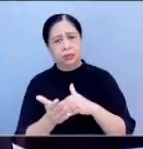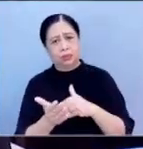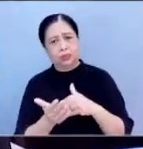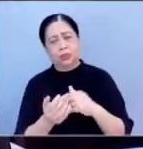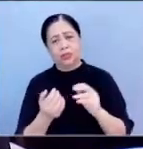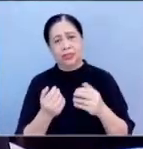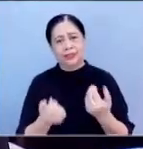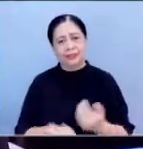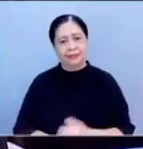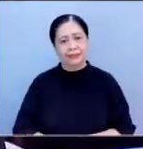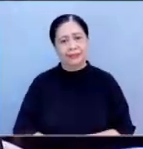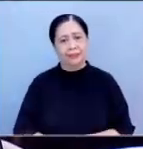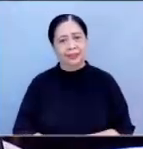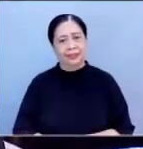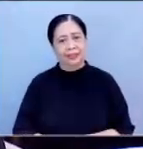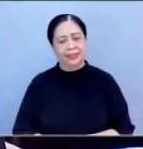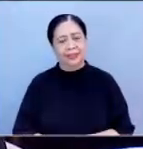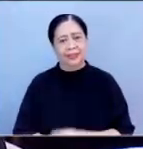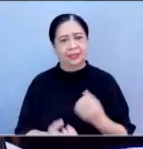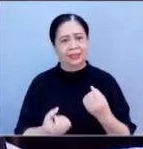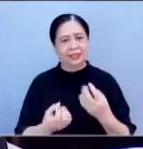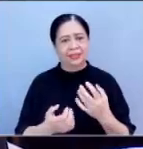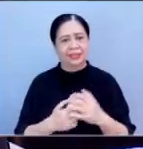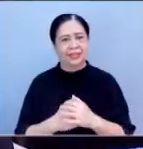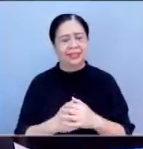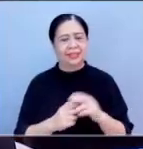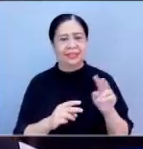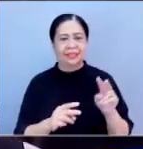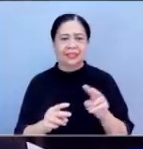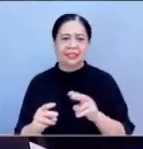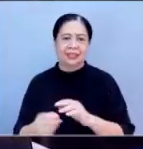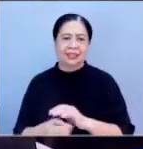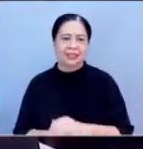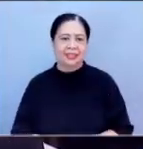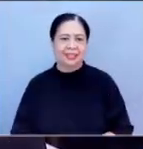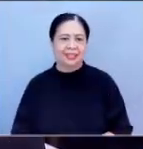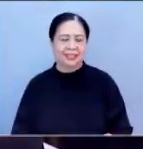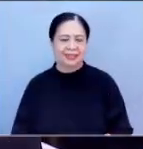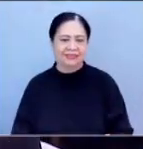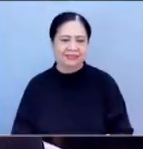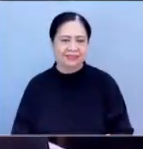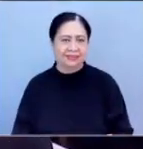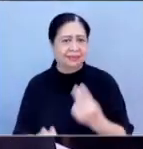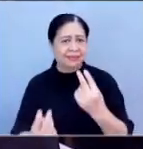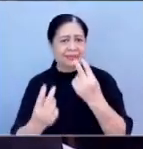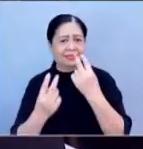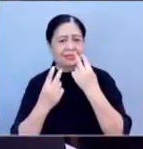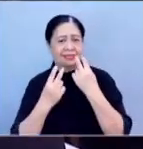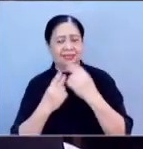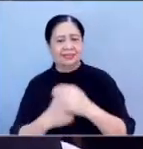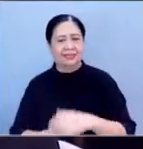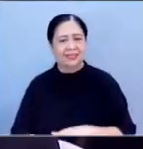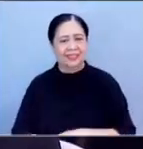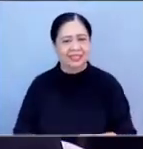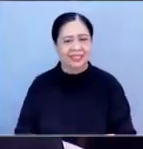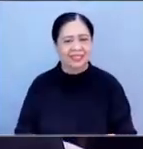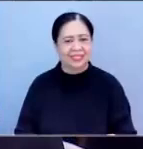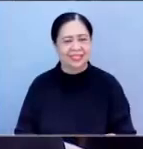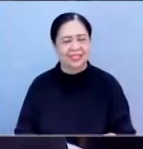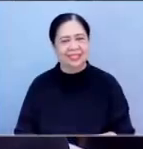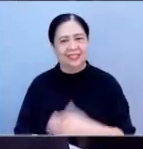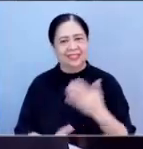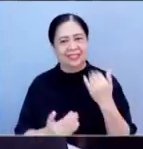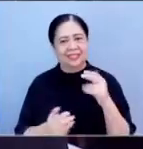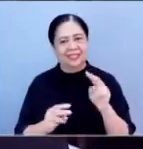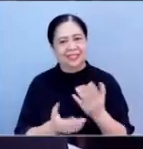Ay, naku, Justin. Sana bigyan ng pansin. Himik ko kahapon bukas na